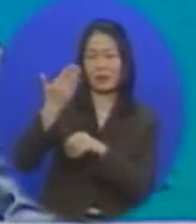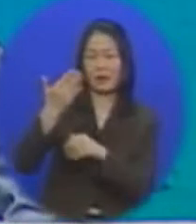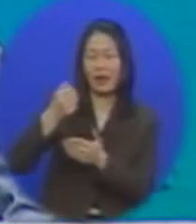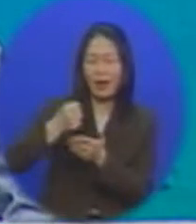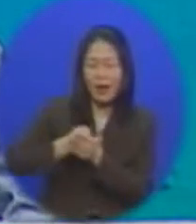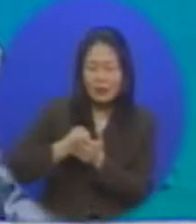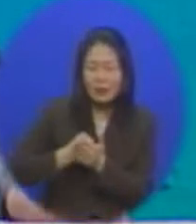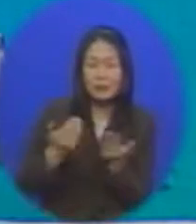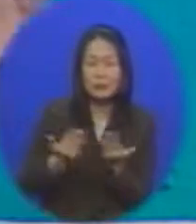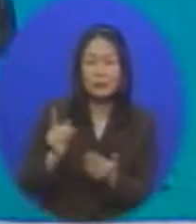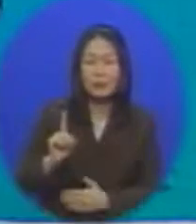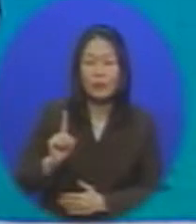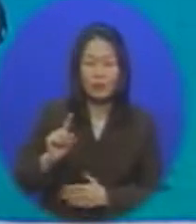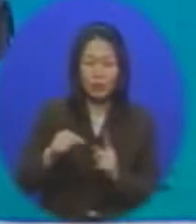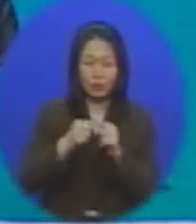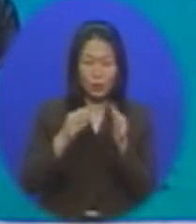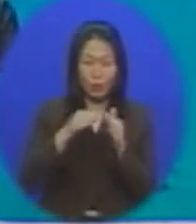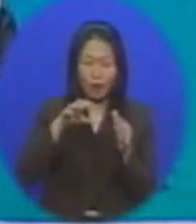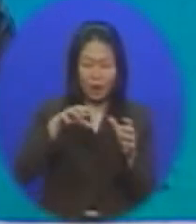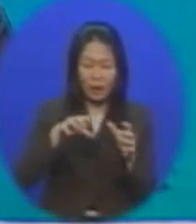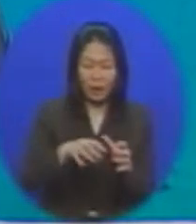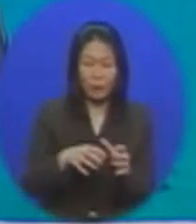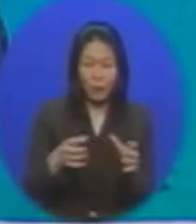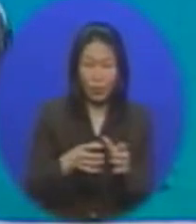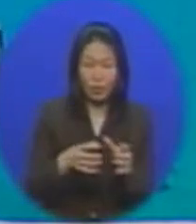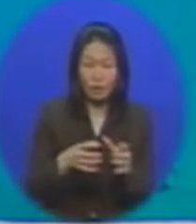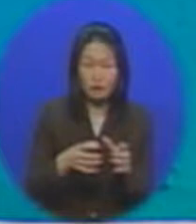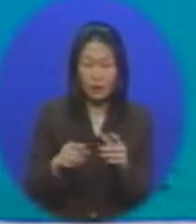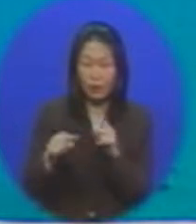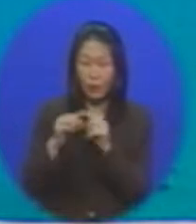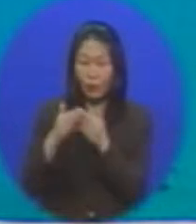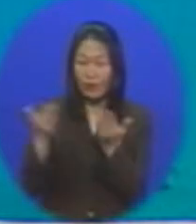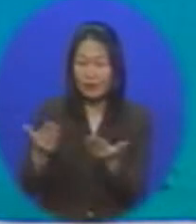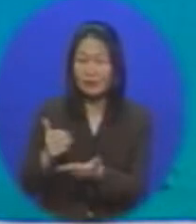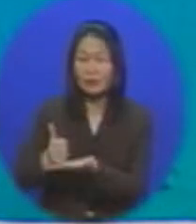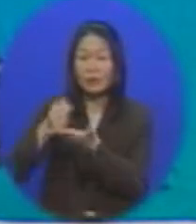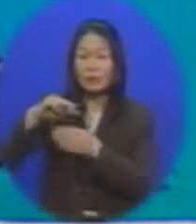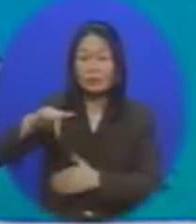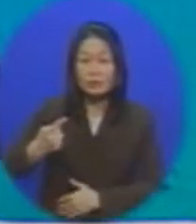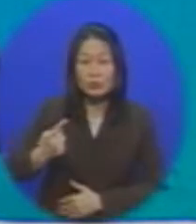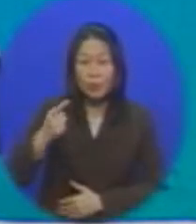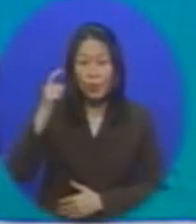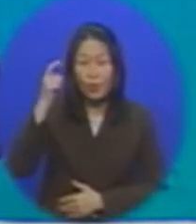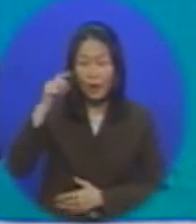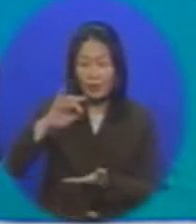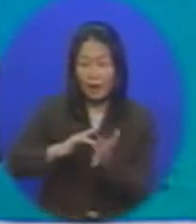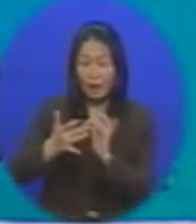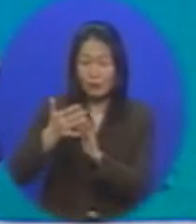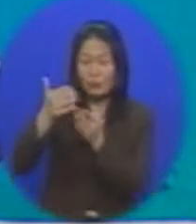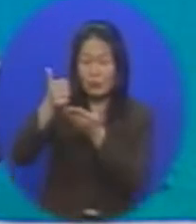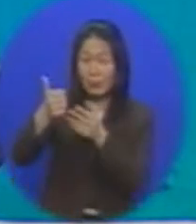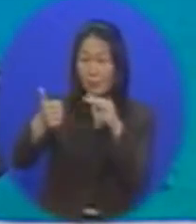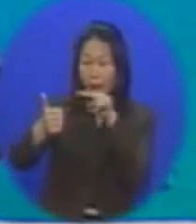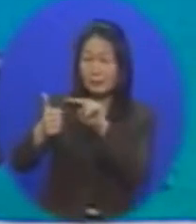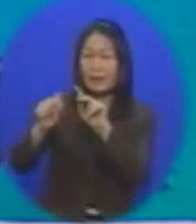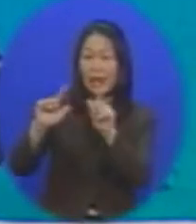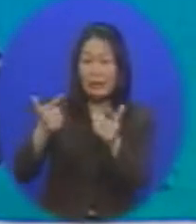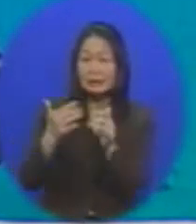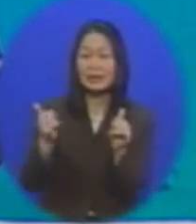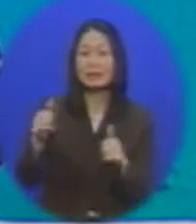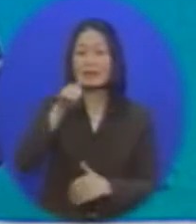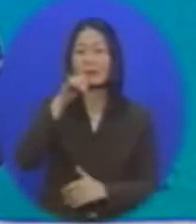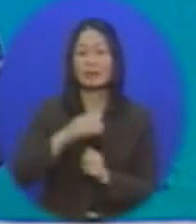것은 교회의 모여서 교회를 섬기면서 도 예수님을 바라보지 않는 이들이 있다는